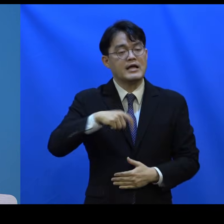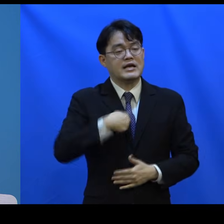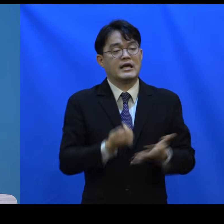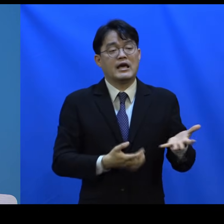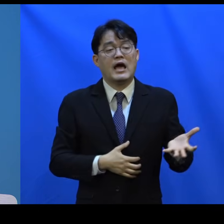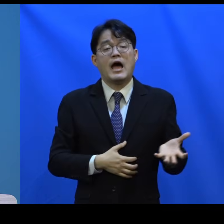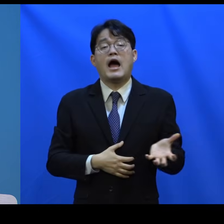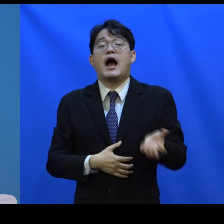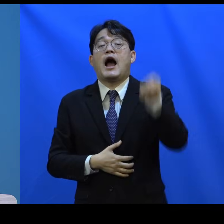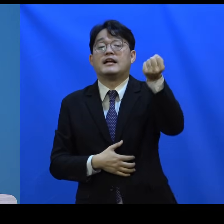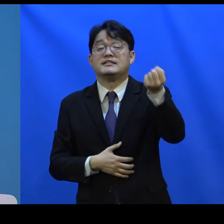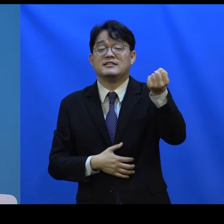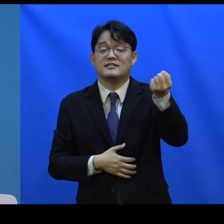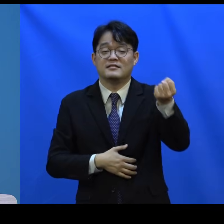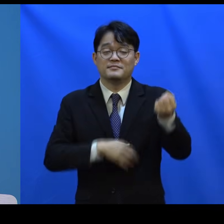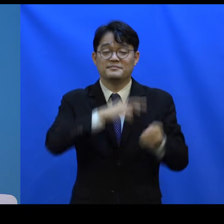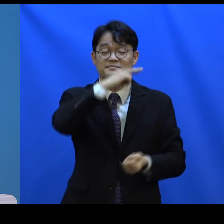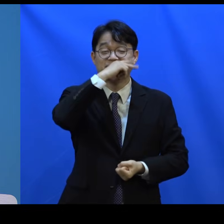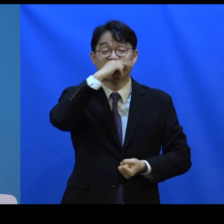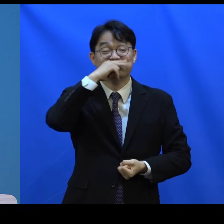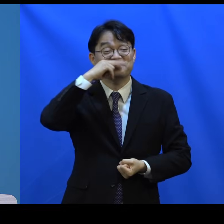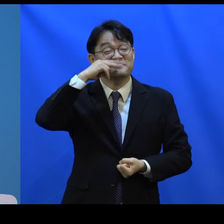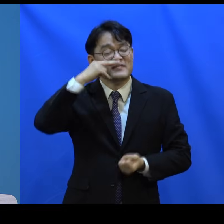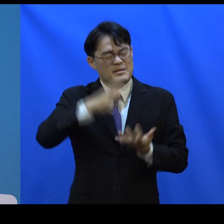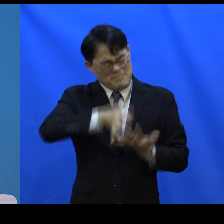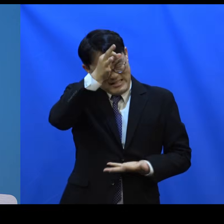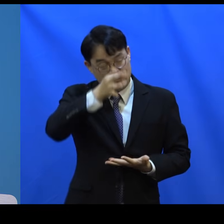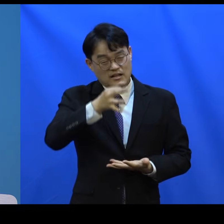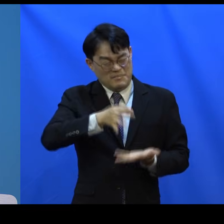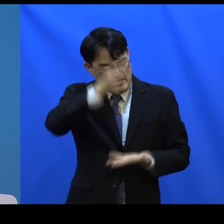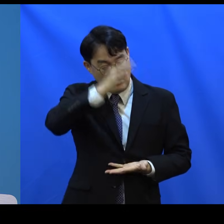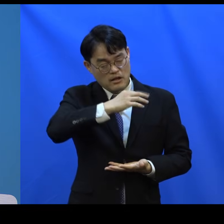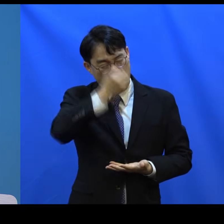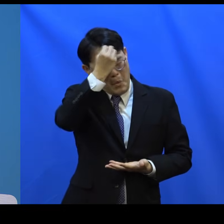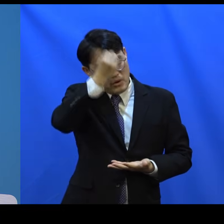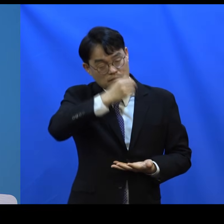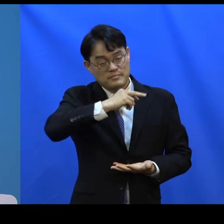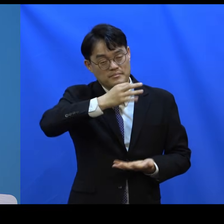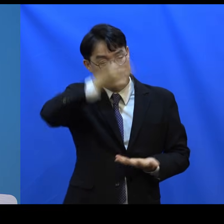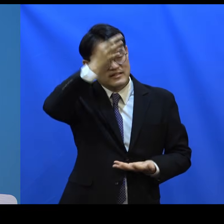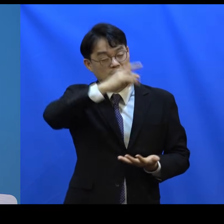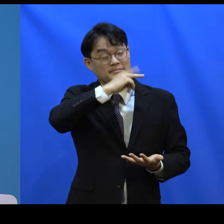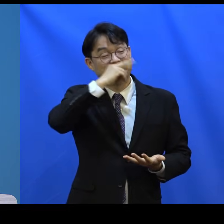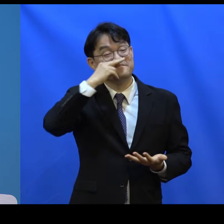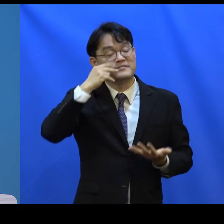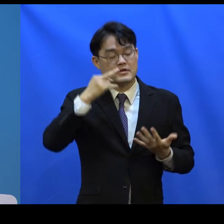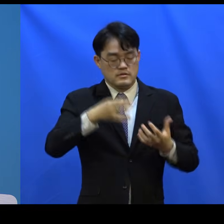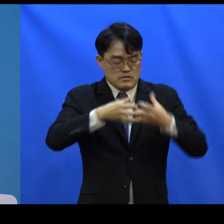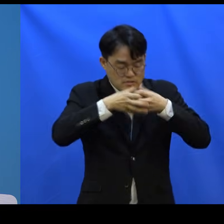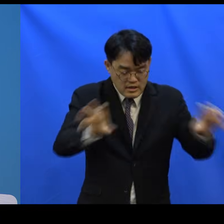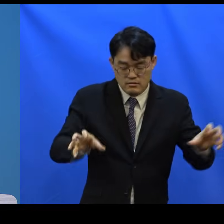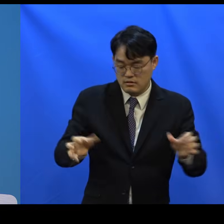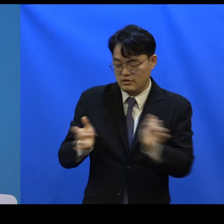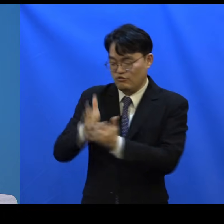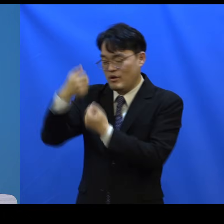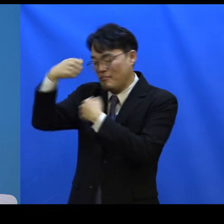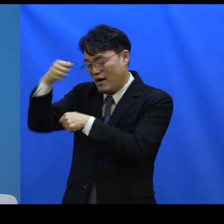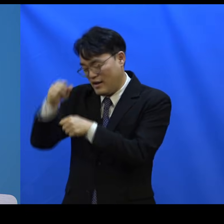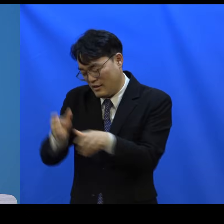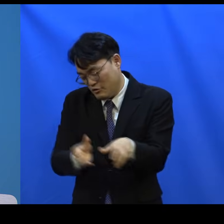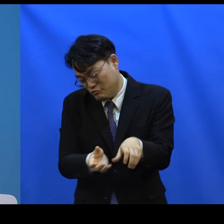모든 걸 쏟아부었어요. 그 향유 옥합은 자신의 전부였기 때문에. 그 예배는 뭐냐? 다 쏟아붓는 거예요.